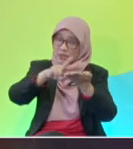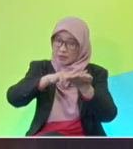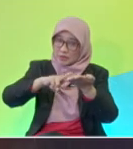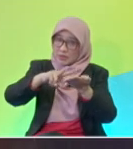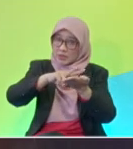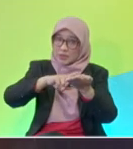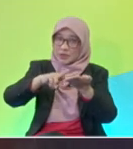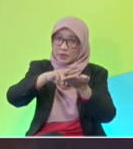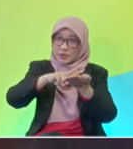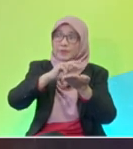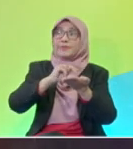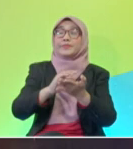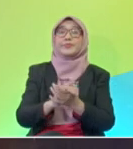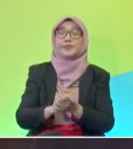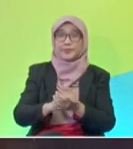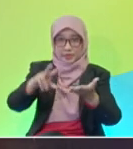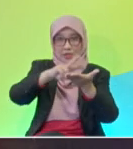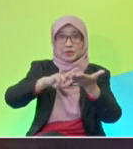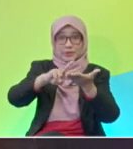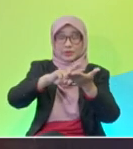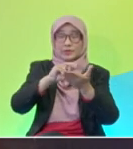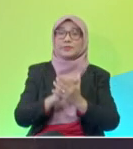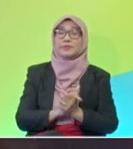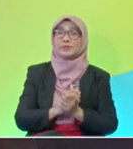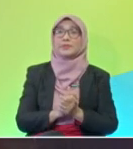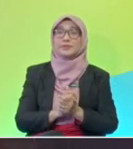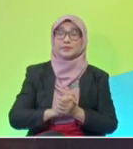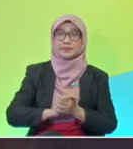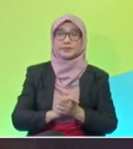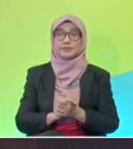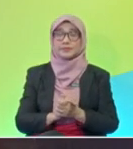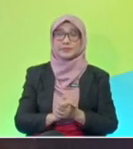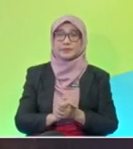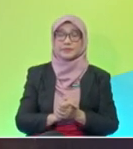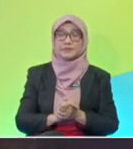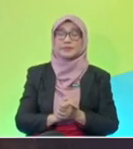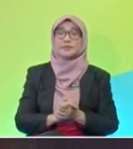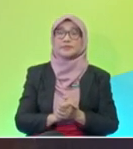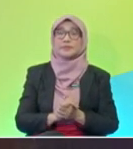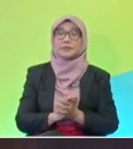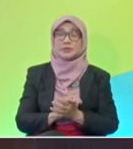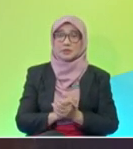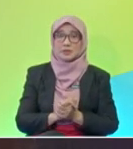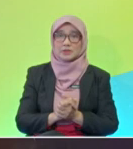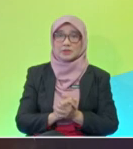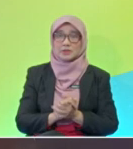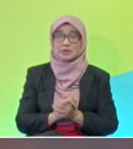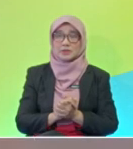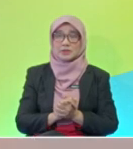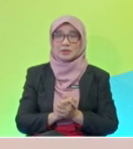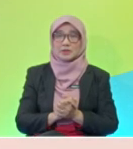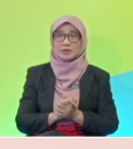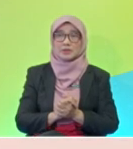Mira kita Tayangkan video yang seterusnya baik Jom kita saksikan video berikutnya